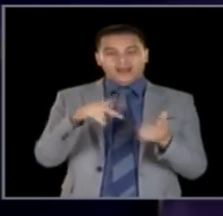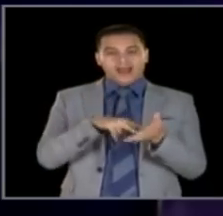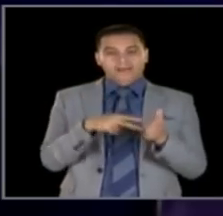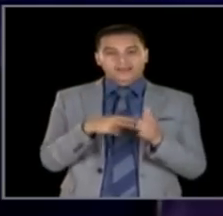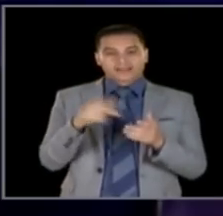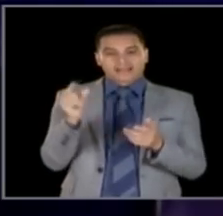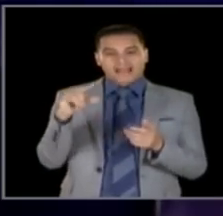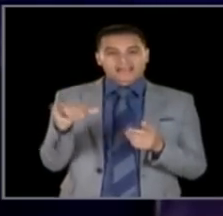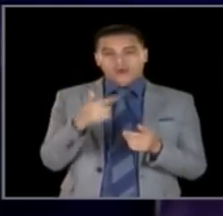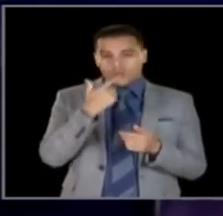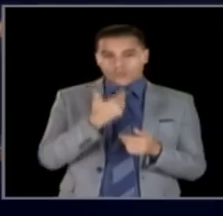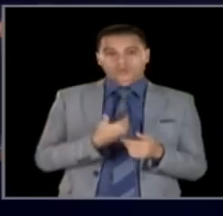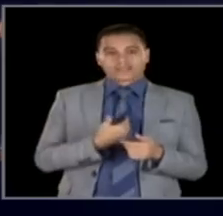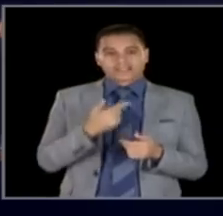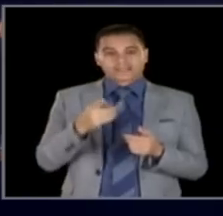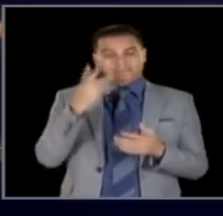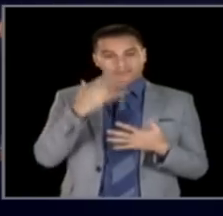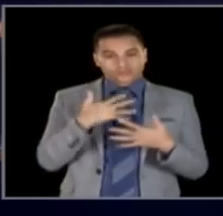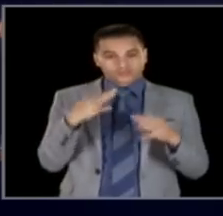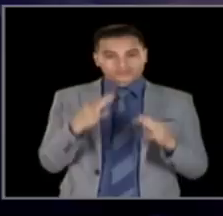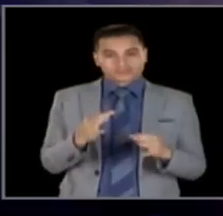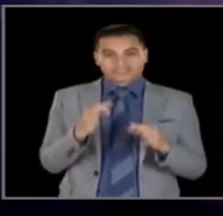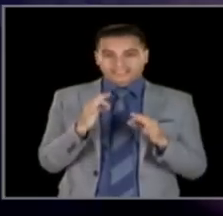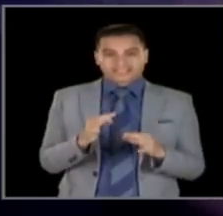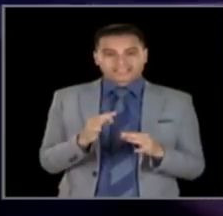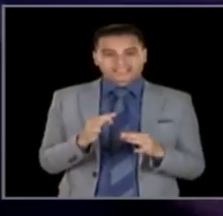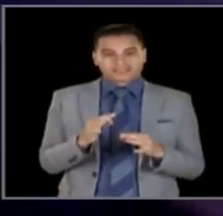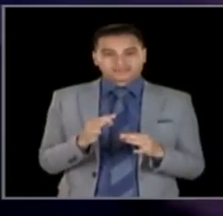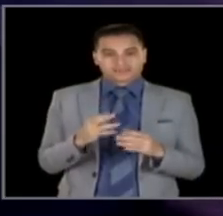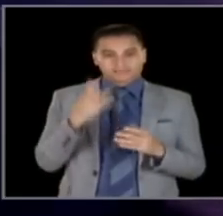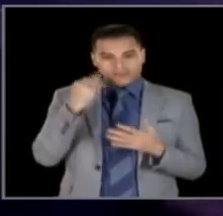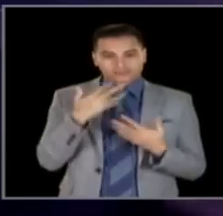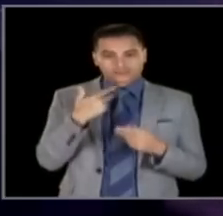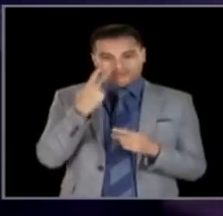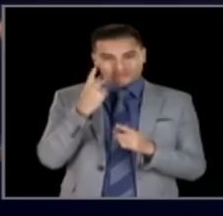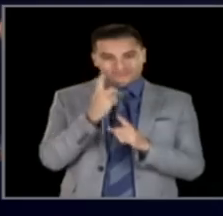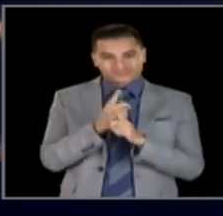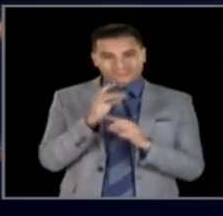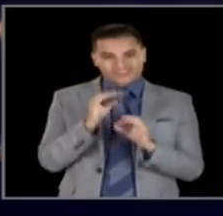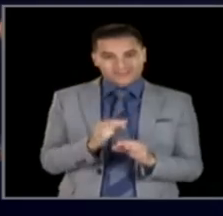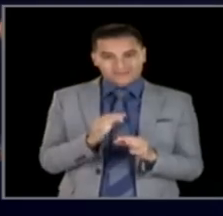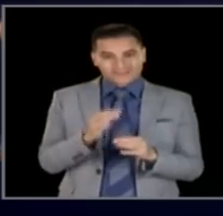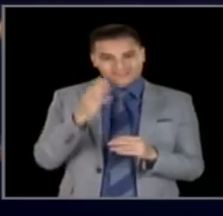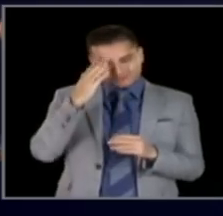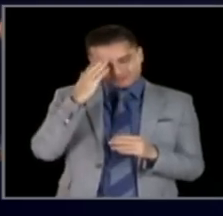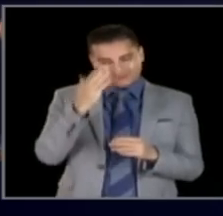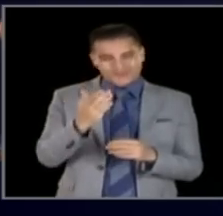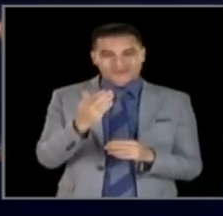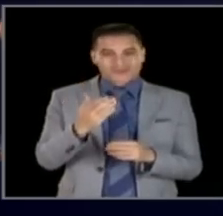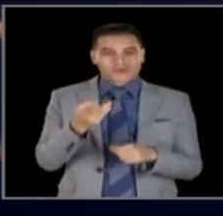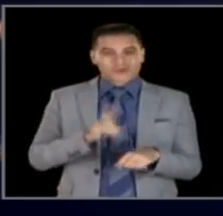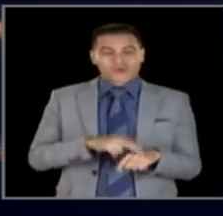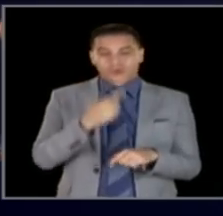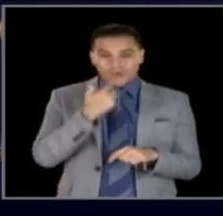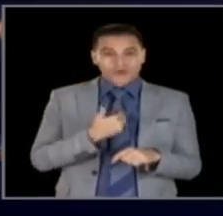بحضرتك يا مستر. قولي لي بقى، انبسطتي؟ جدا مبسوطة عشان شفت حضرتك طبعا. مرسي، أشكرك.